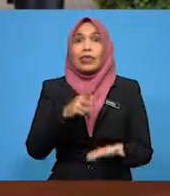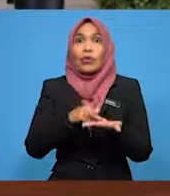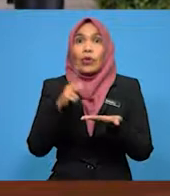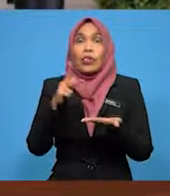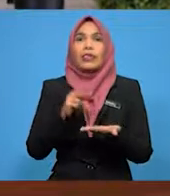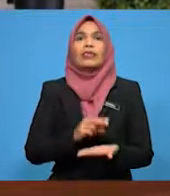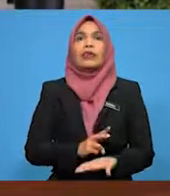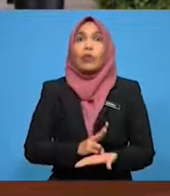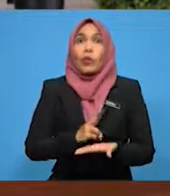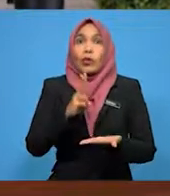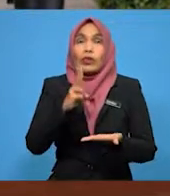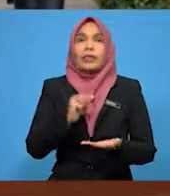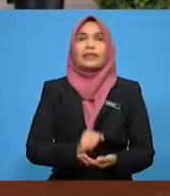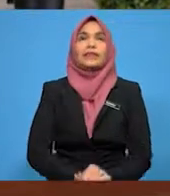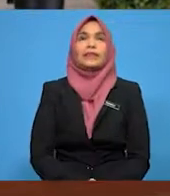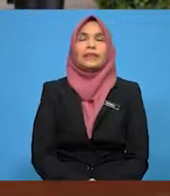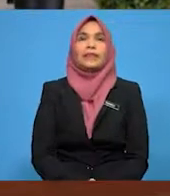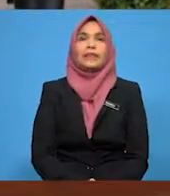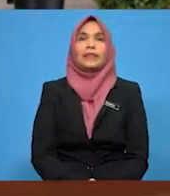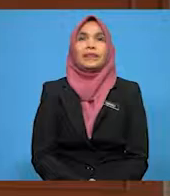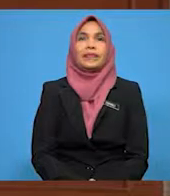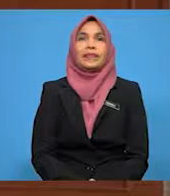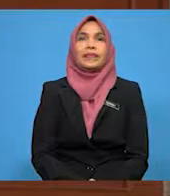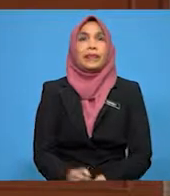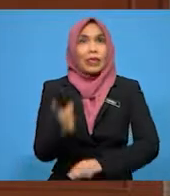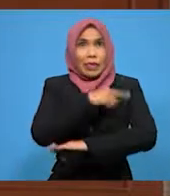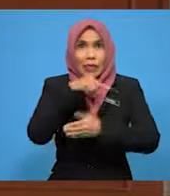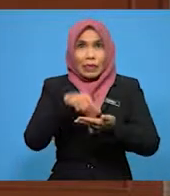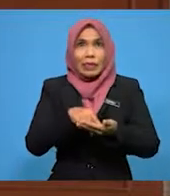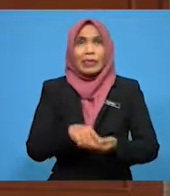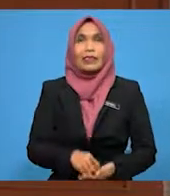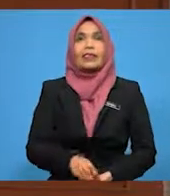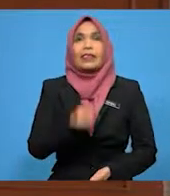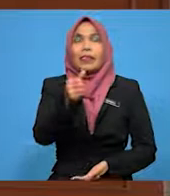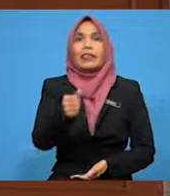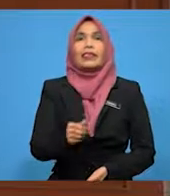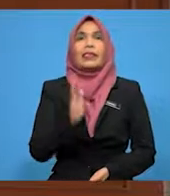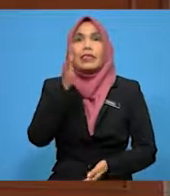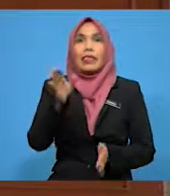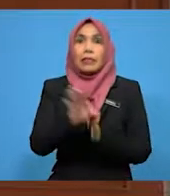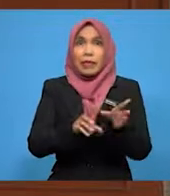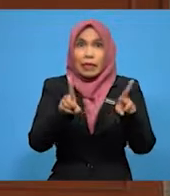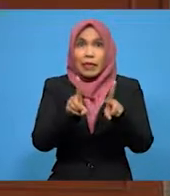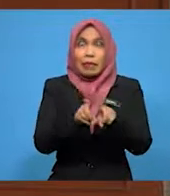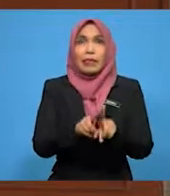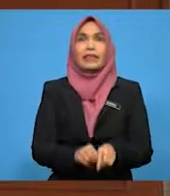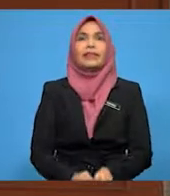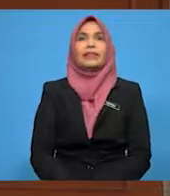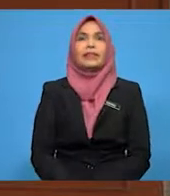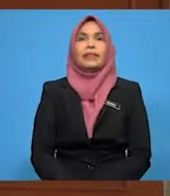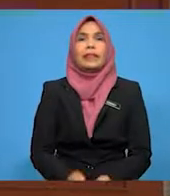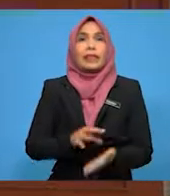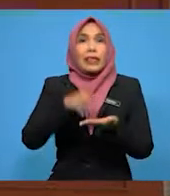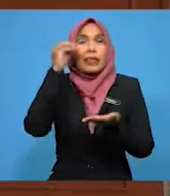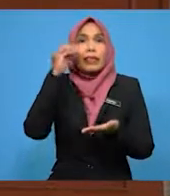Kolej Vokasional Datuk Lela Maharaja. Hari ini anda akan bersama dengan saya dan kita akan